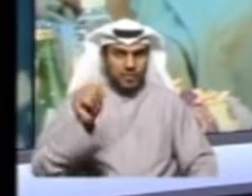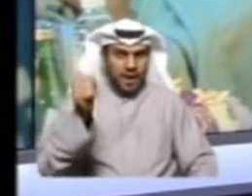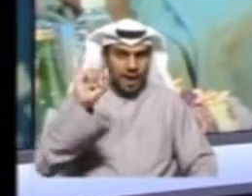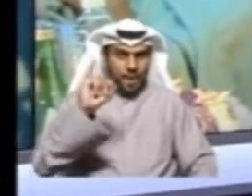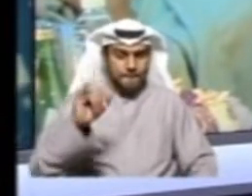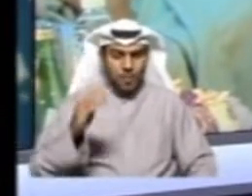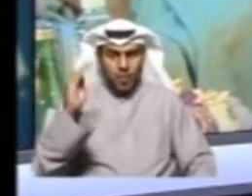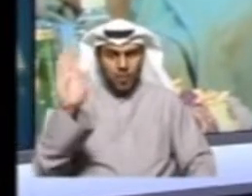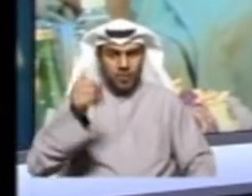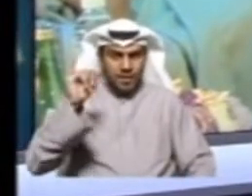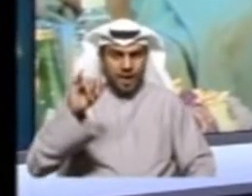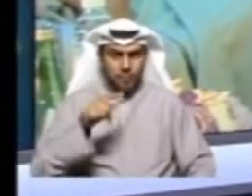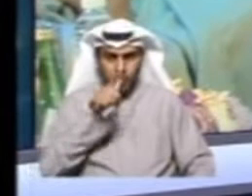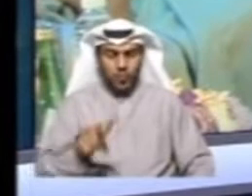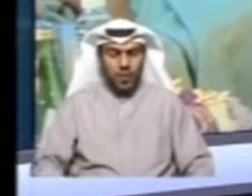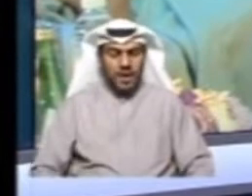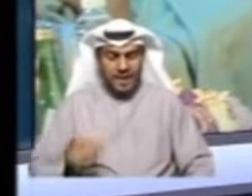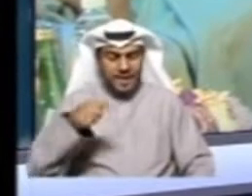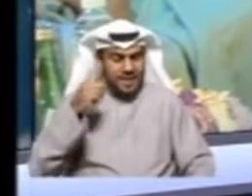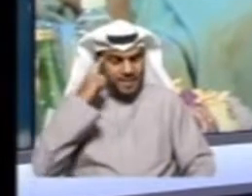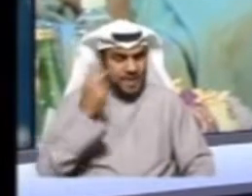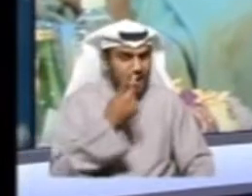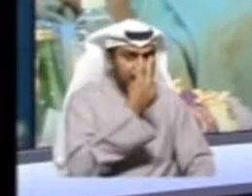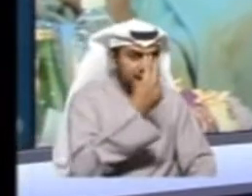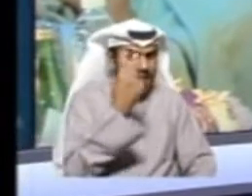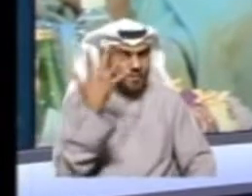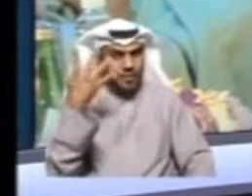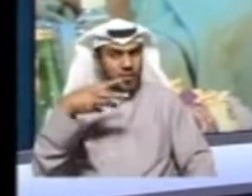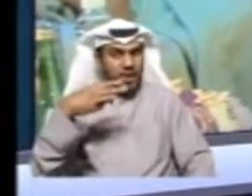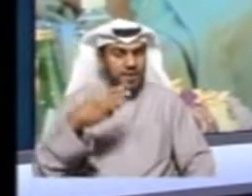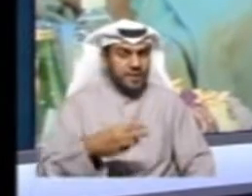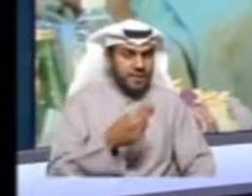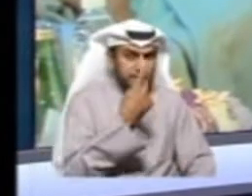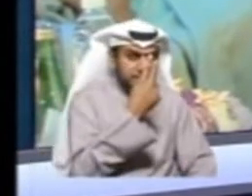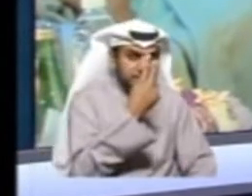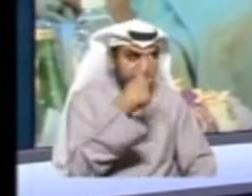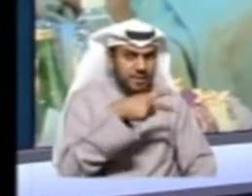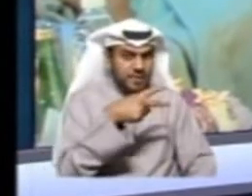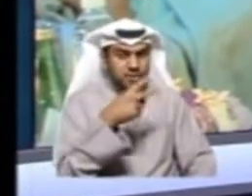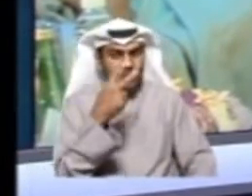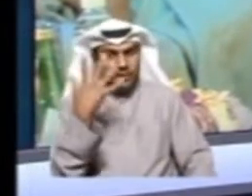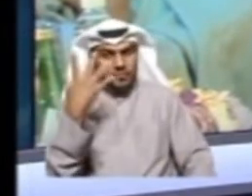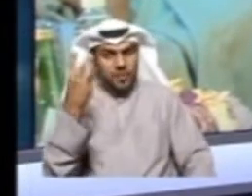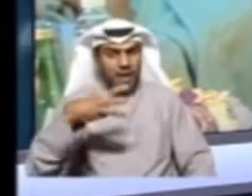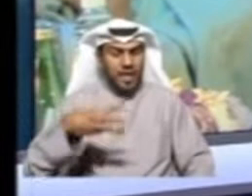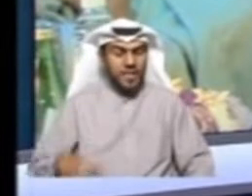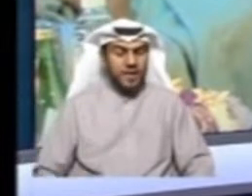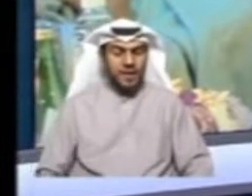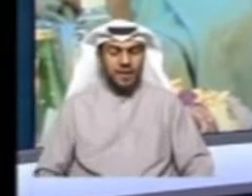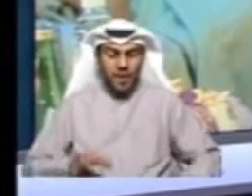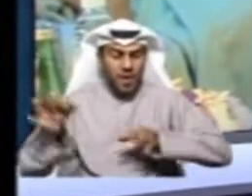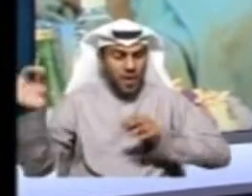العامة استراتيجيتها 2035 تحقيقا لرؤية كويت جديدة. وتضمنت أولى الأهداف